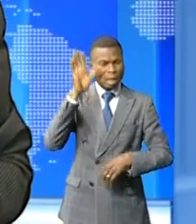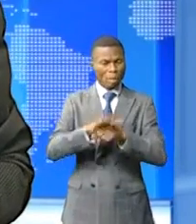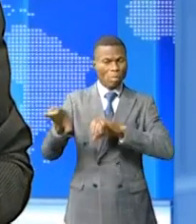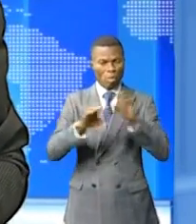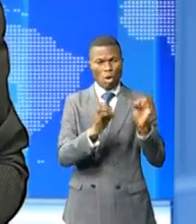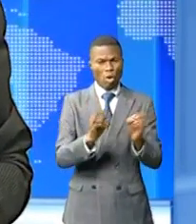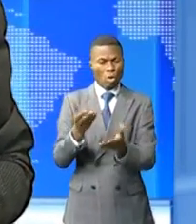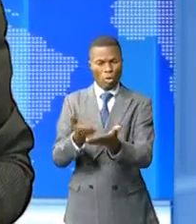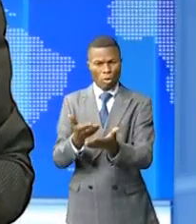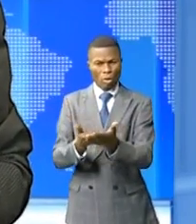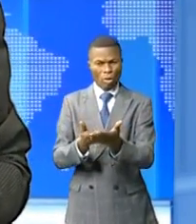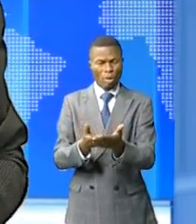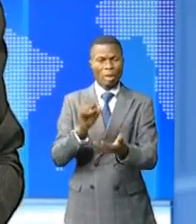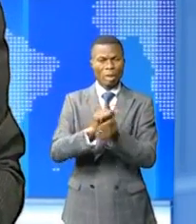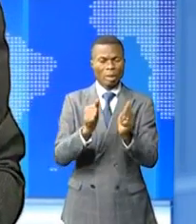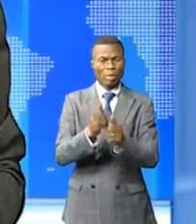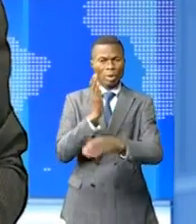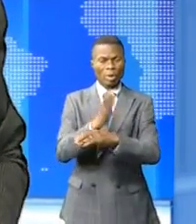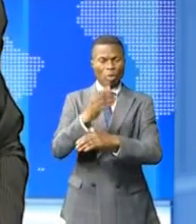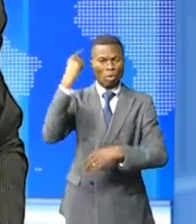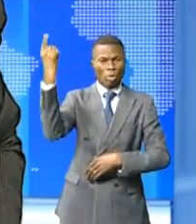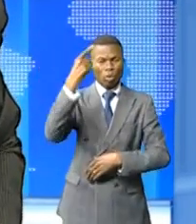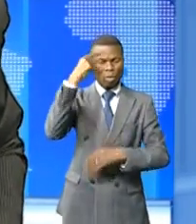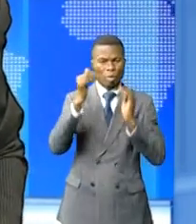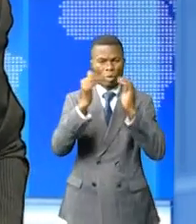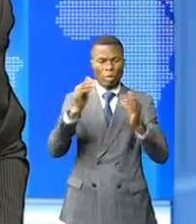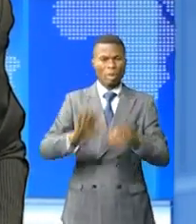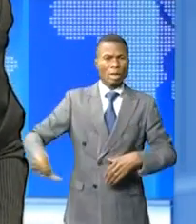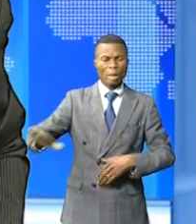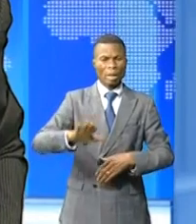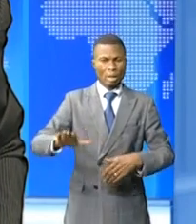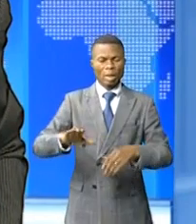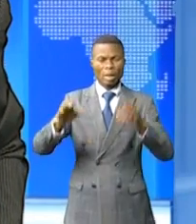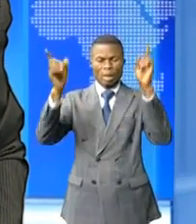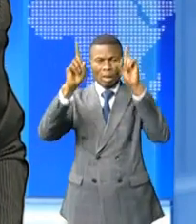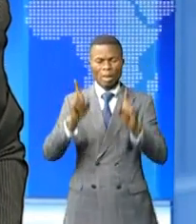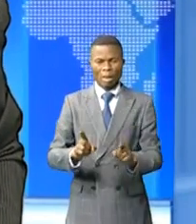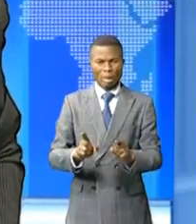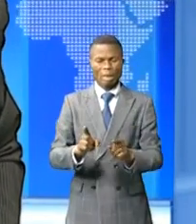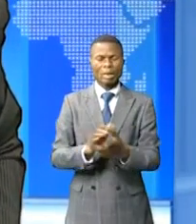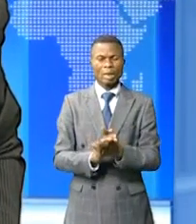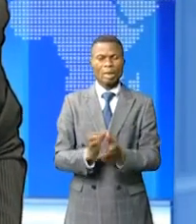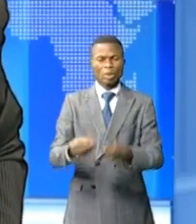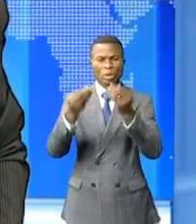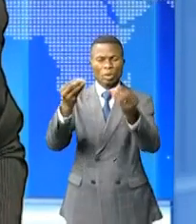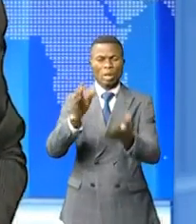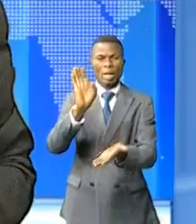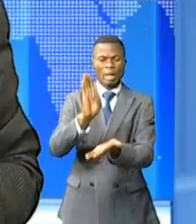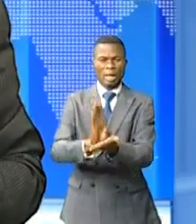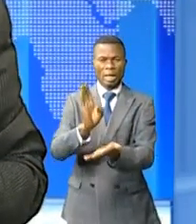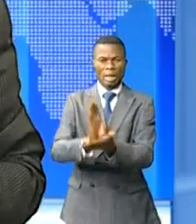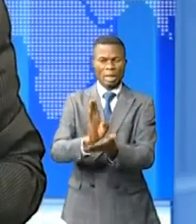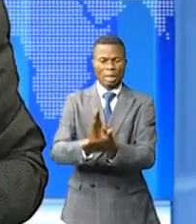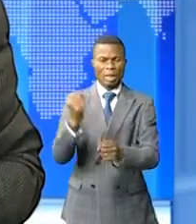été organisées, cas du Conseil universel pour la paix des nations et continents CULPAC qui a décerné des titres de servante